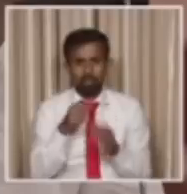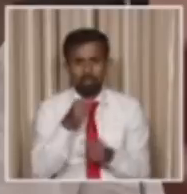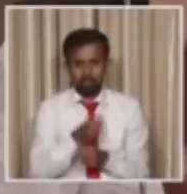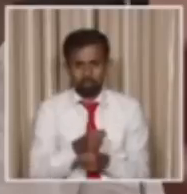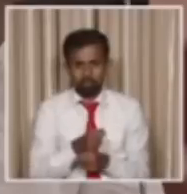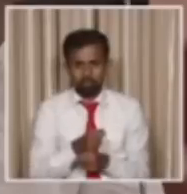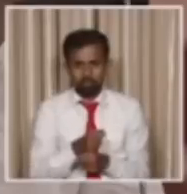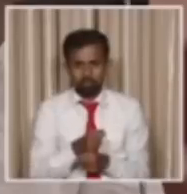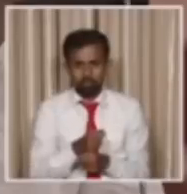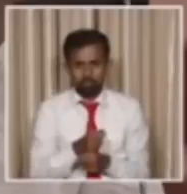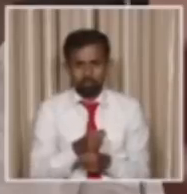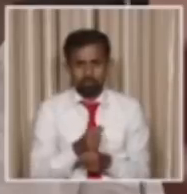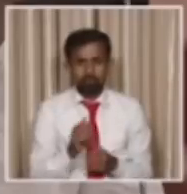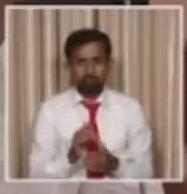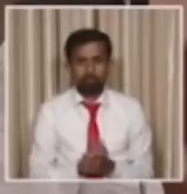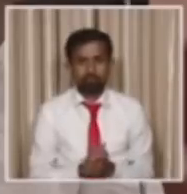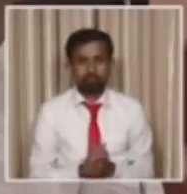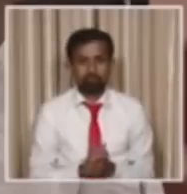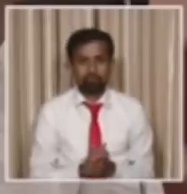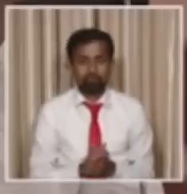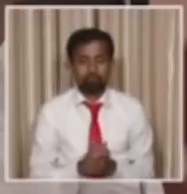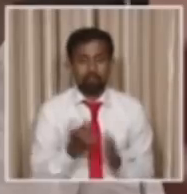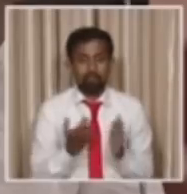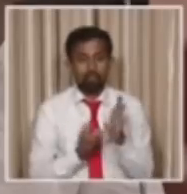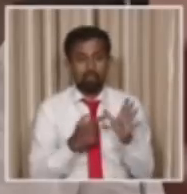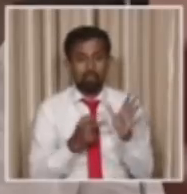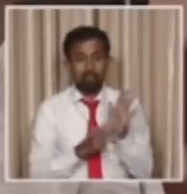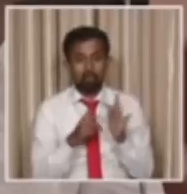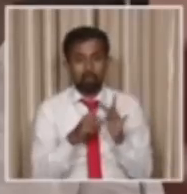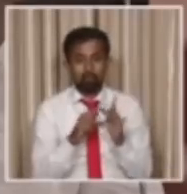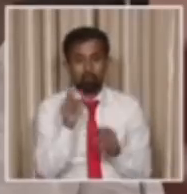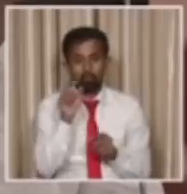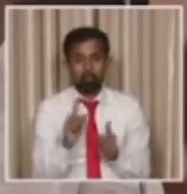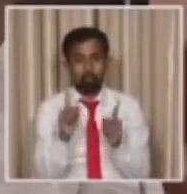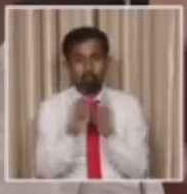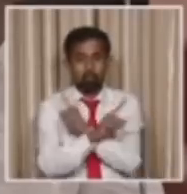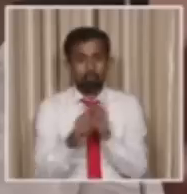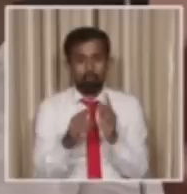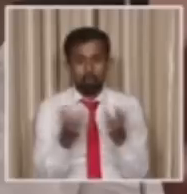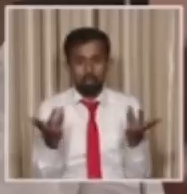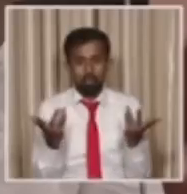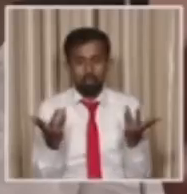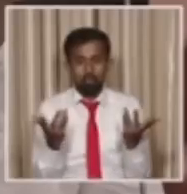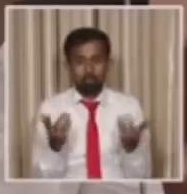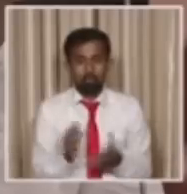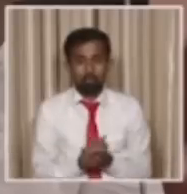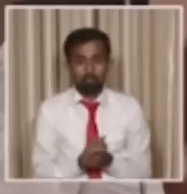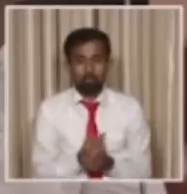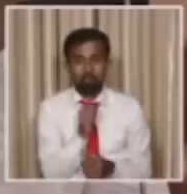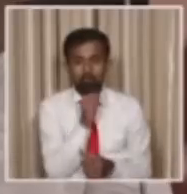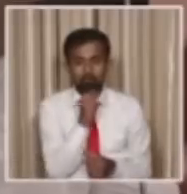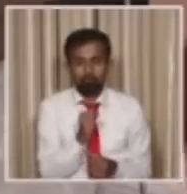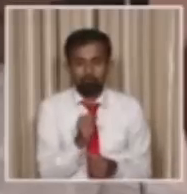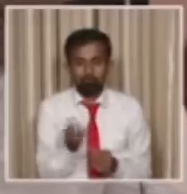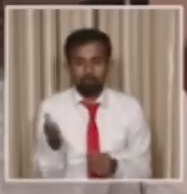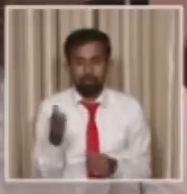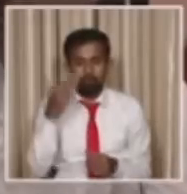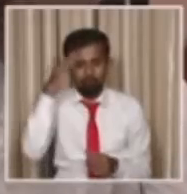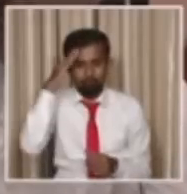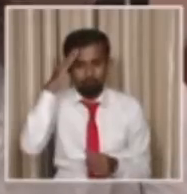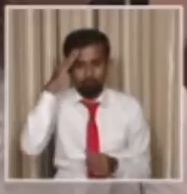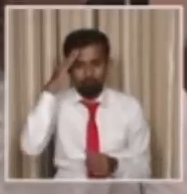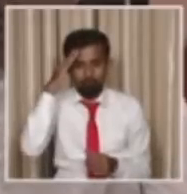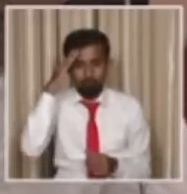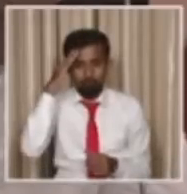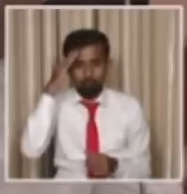සීනියර් DIG වුණාද කියලා. රවි සෙනවිරත්න මහත්තයාව මාරු කළා නැහැ. එතුමා විශ්‍රාම යන වයසටත්